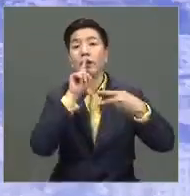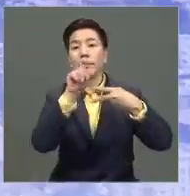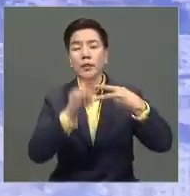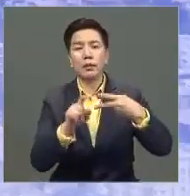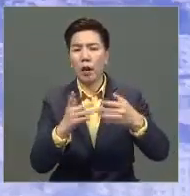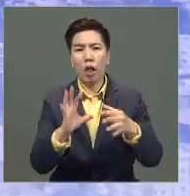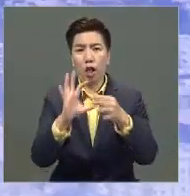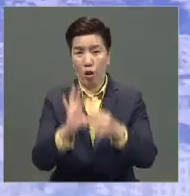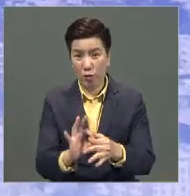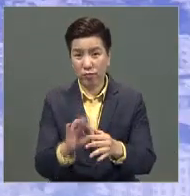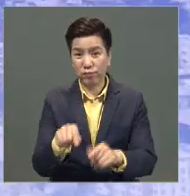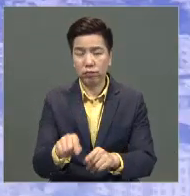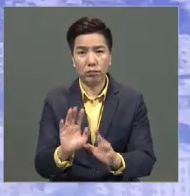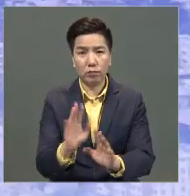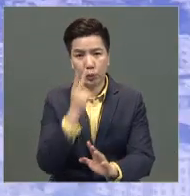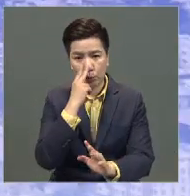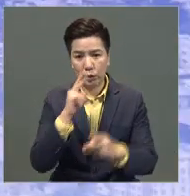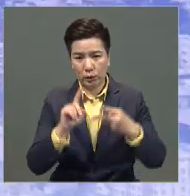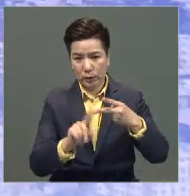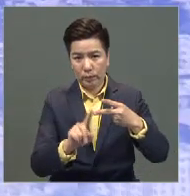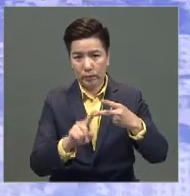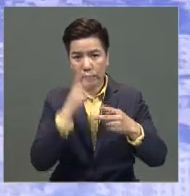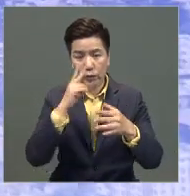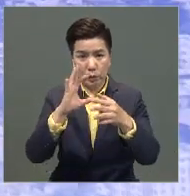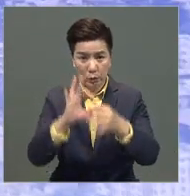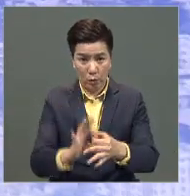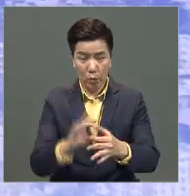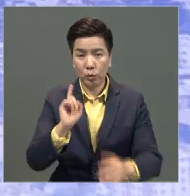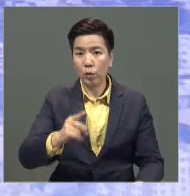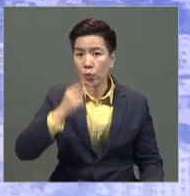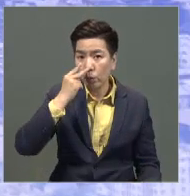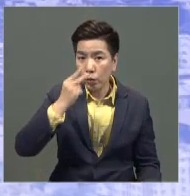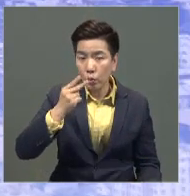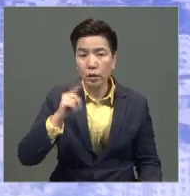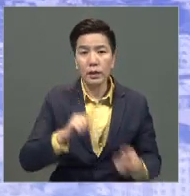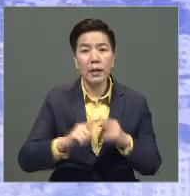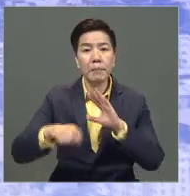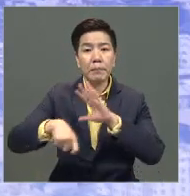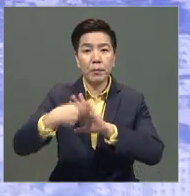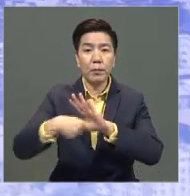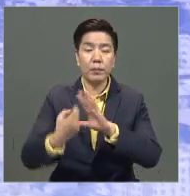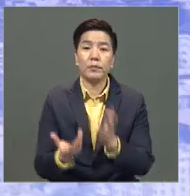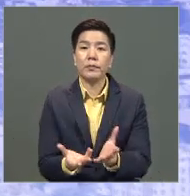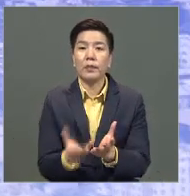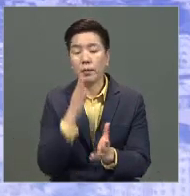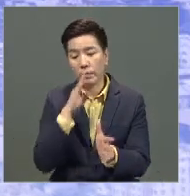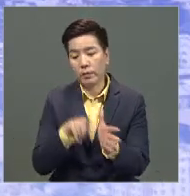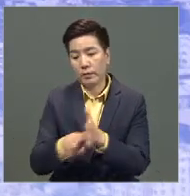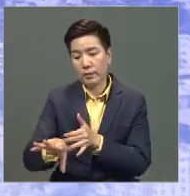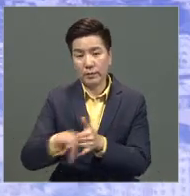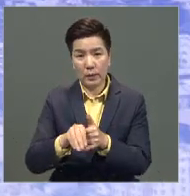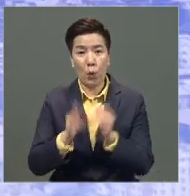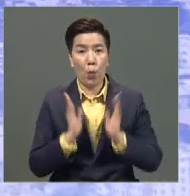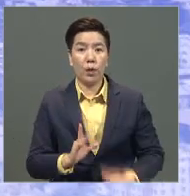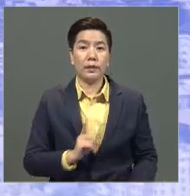คำว่าต้องล็อกดาวน์หรือไม่ก็ขึ้นอยู่กับอันที่สองก่อนนะครับว่ามันต้องมาดูว่าจากสาเหตุตรงนี้การติดเชื้อยืนยัน1